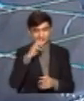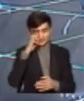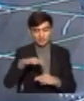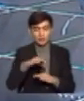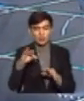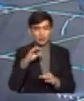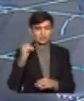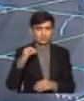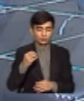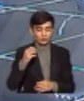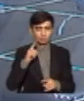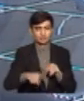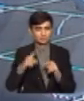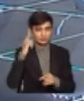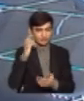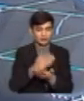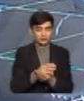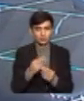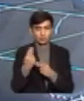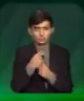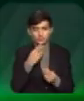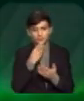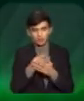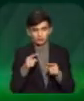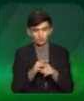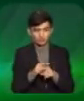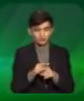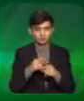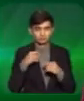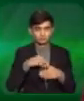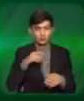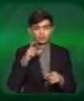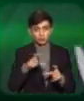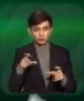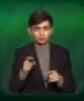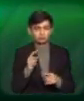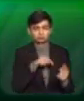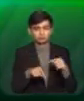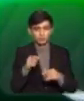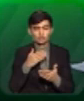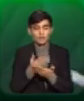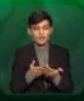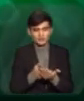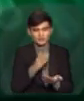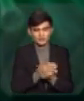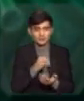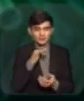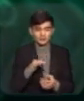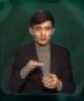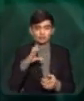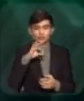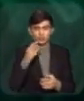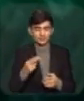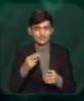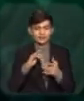ползут слухи о том, что излечиться можно подручными средствами. Люди пересылают друг другу советы, ими же пестрят и социальные